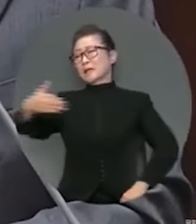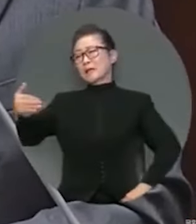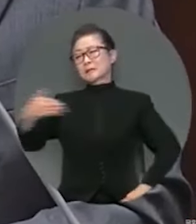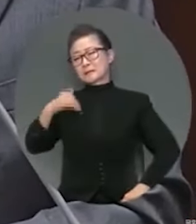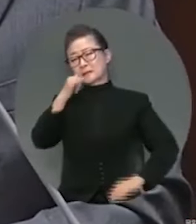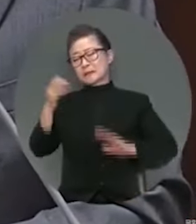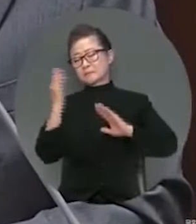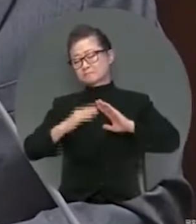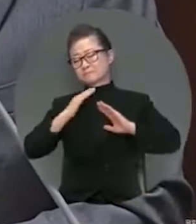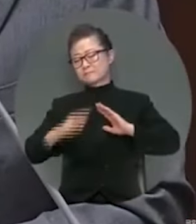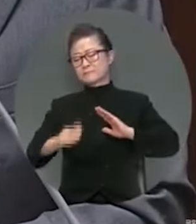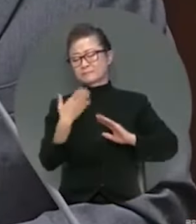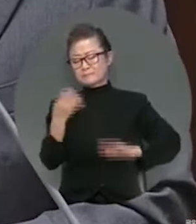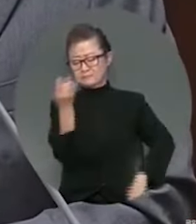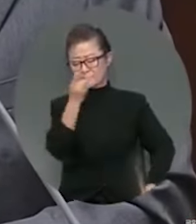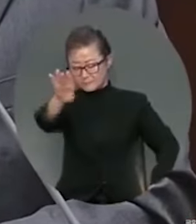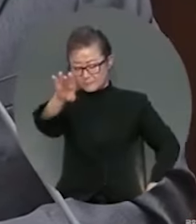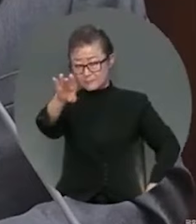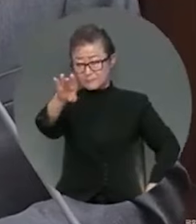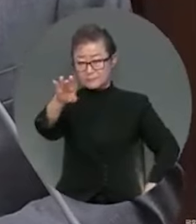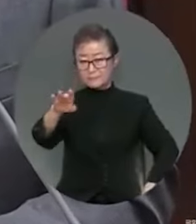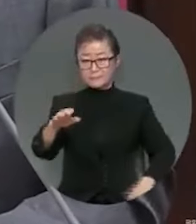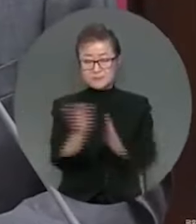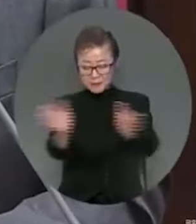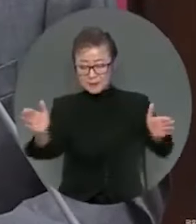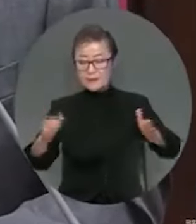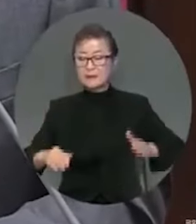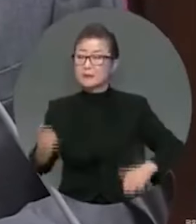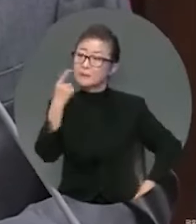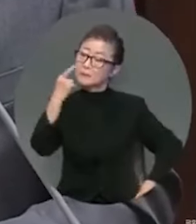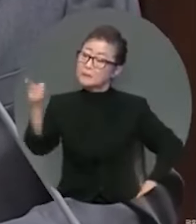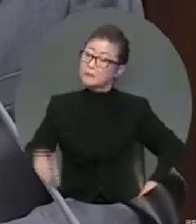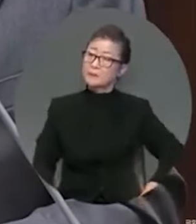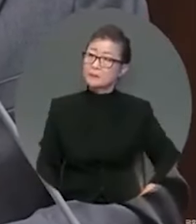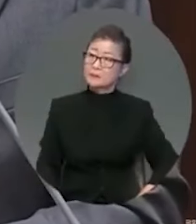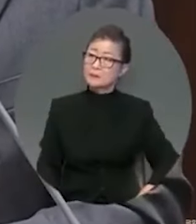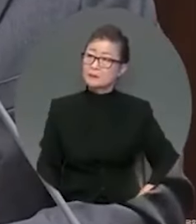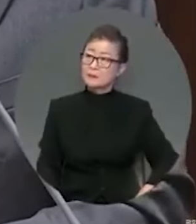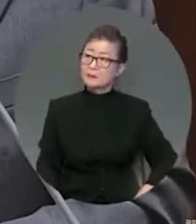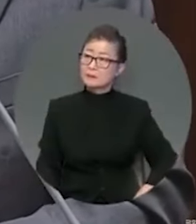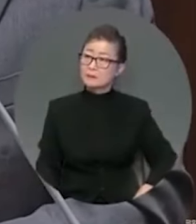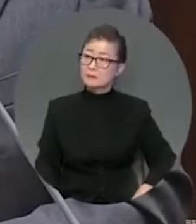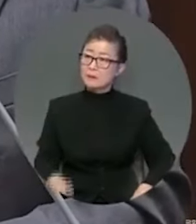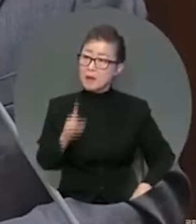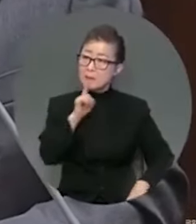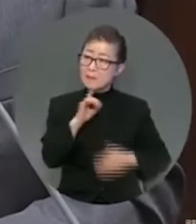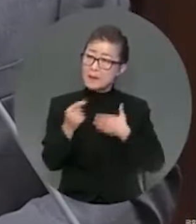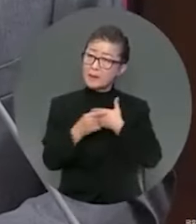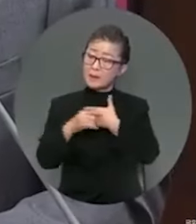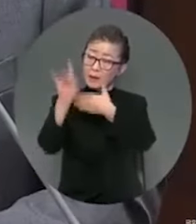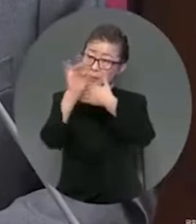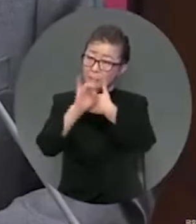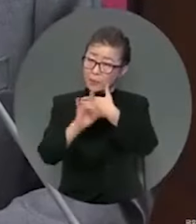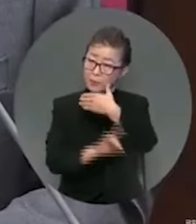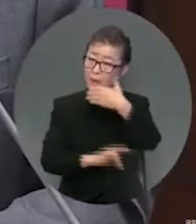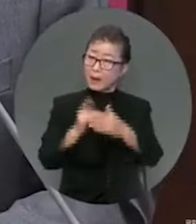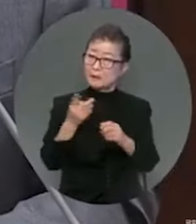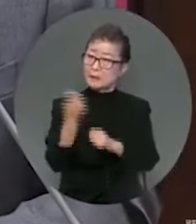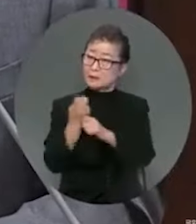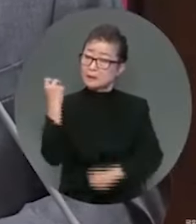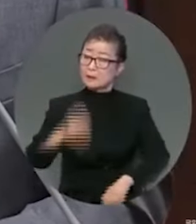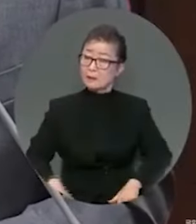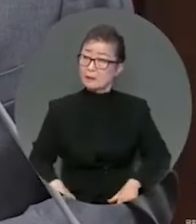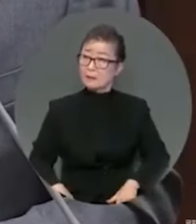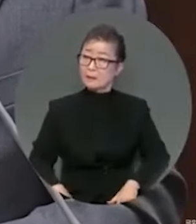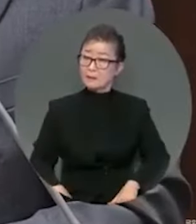전공법으로 대통령 탄핵안을 한번 만들어 보시라고 공고하고 싶습니다. 그리고 그 결과에 대해서 정치적 책임을